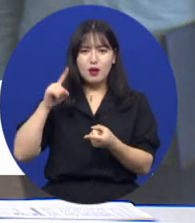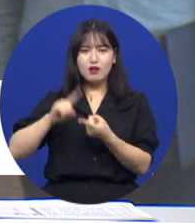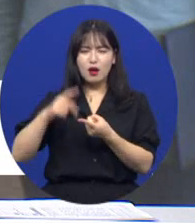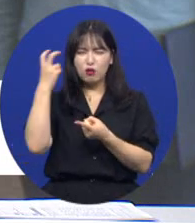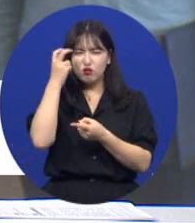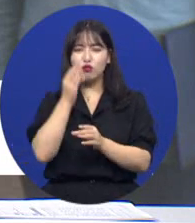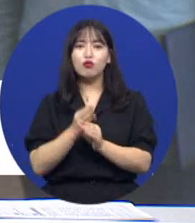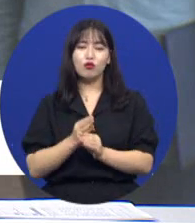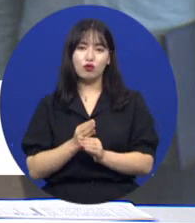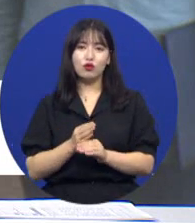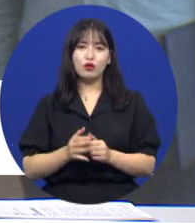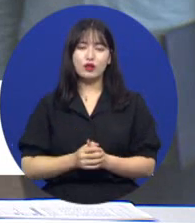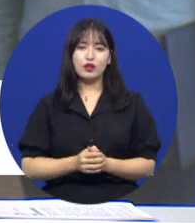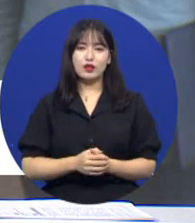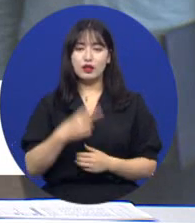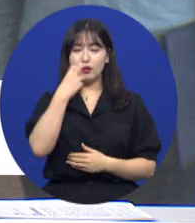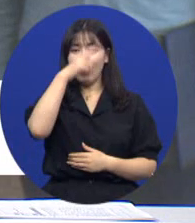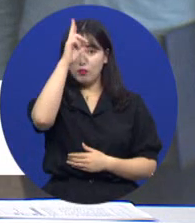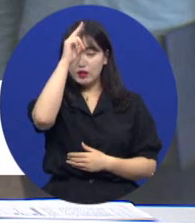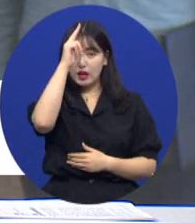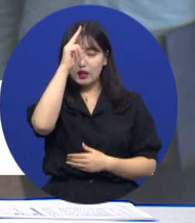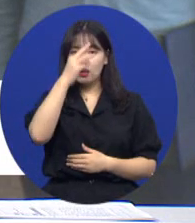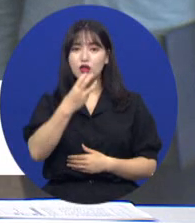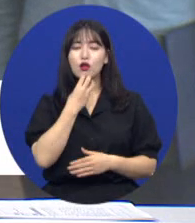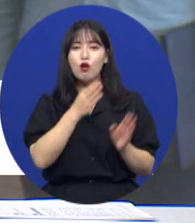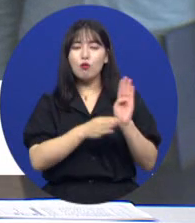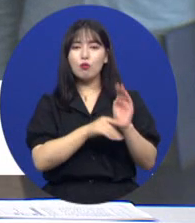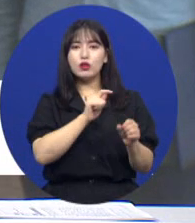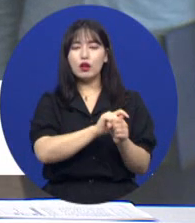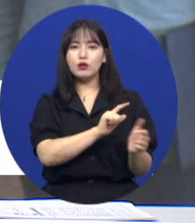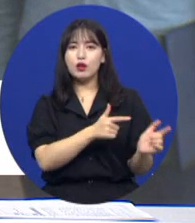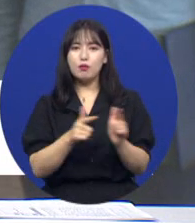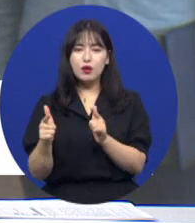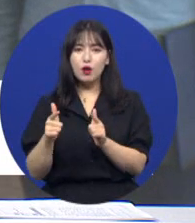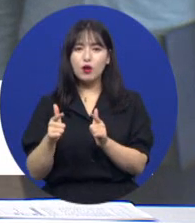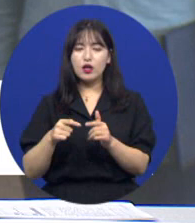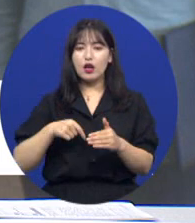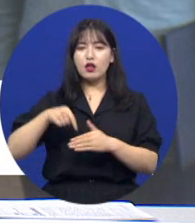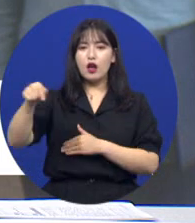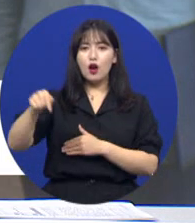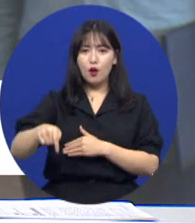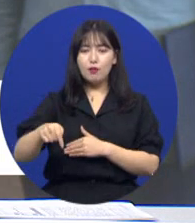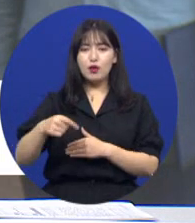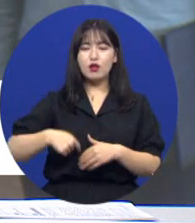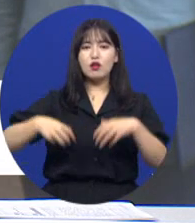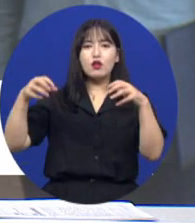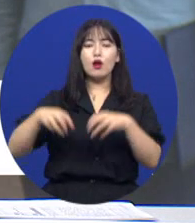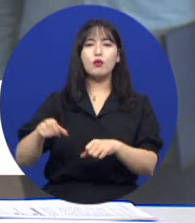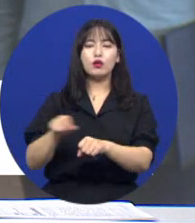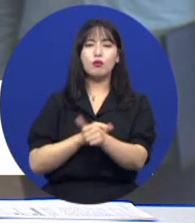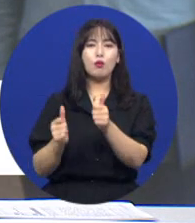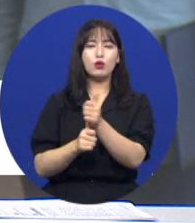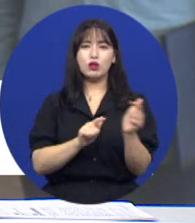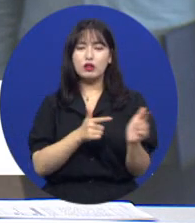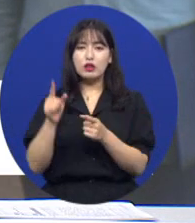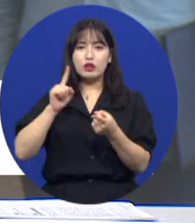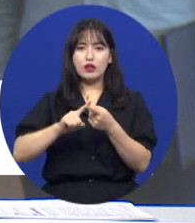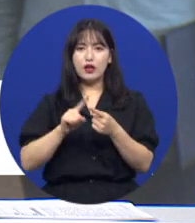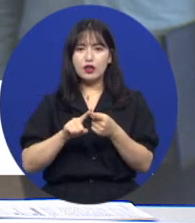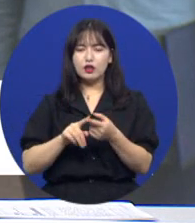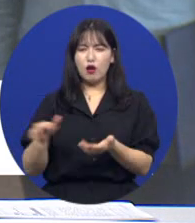나섰습니다 이 검찰은 서울 본부 사무실을 비롯해 대외협력 특별보좌관 사무실등 이에 대한 이 압수 세계의